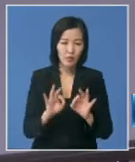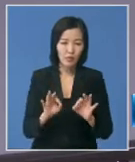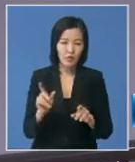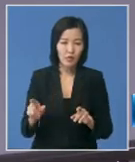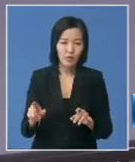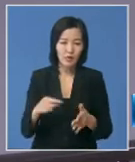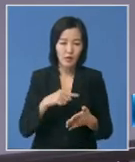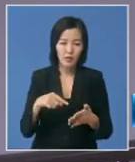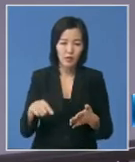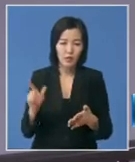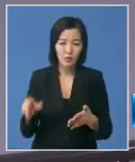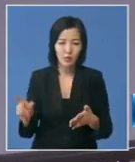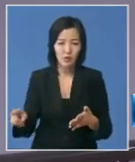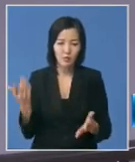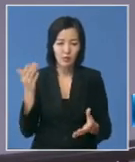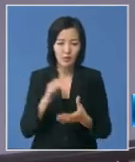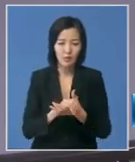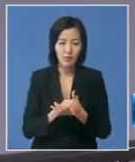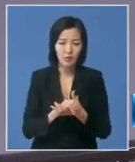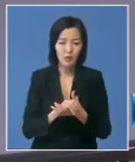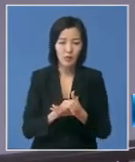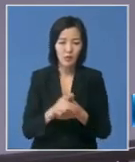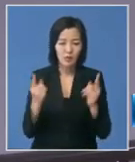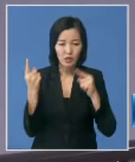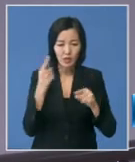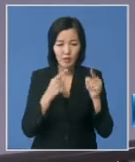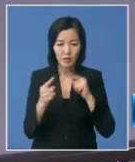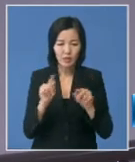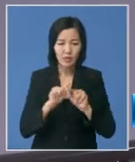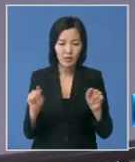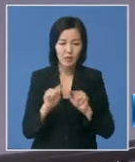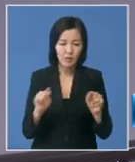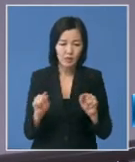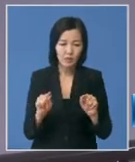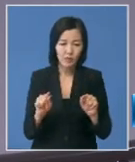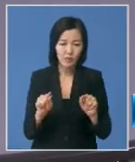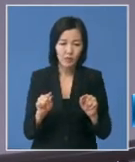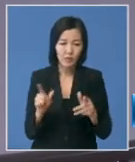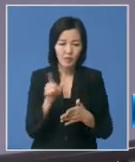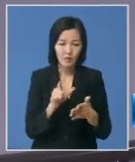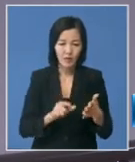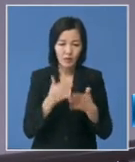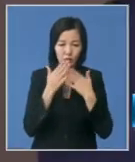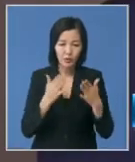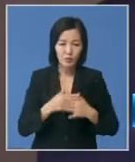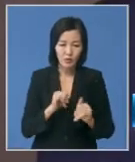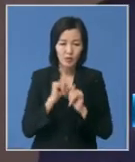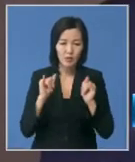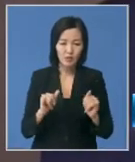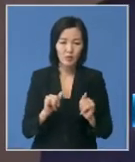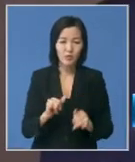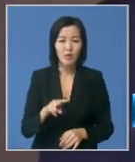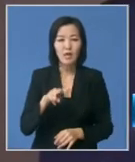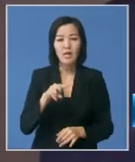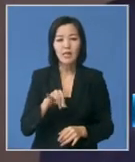ақын жазушылармен таныстыру, олардың шығармашылығын насихаттау, поэзия деген сүйіспеншілігін арттыру. Латын